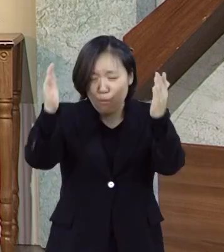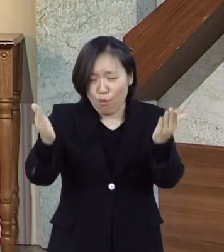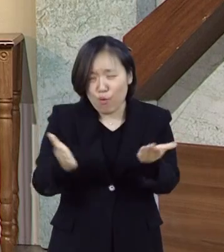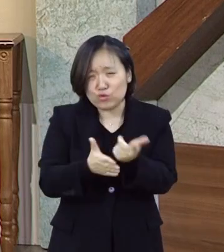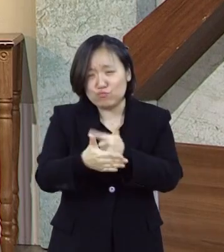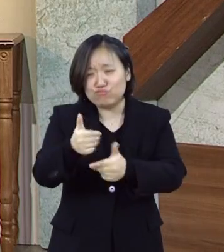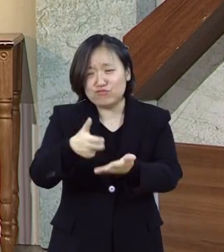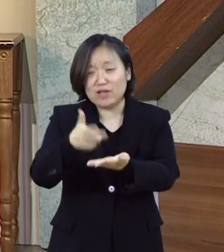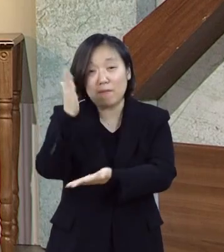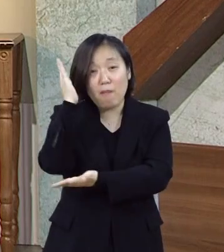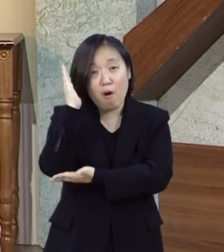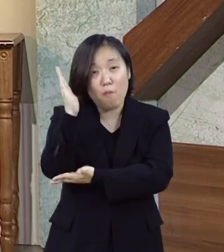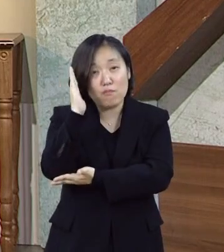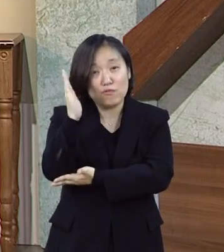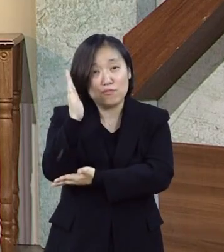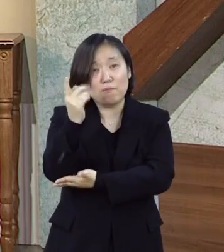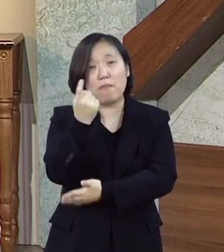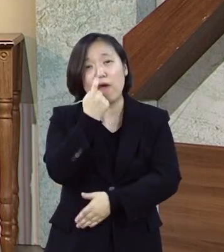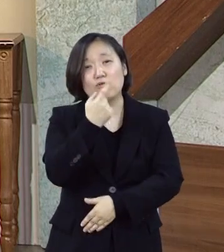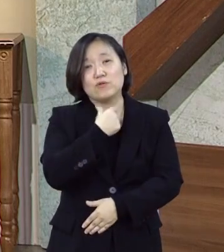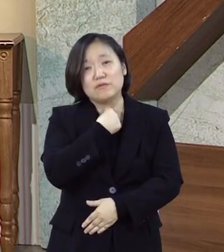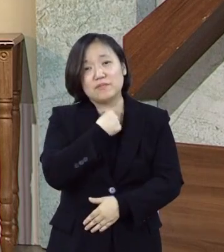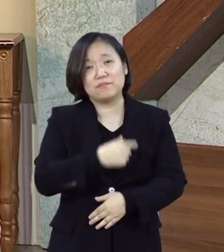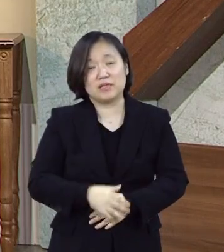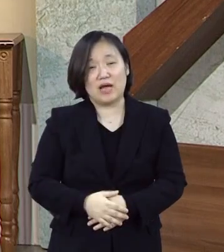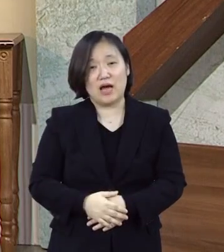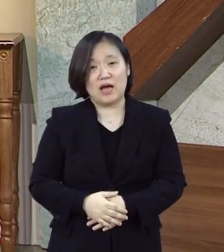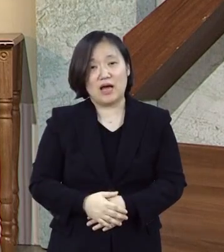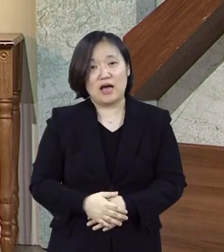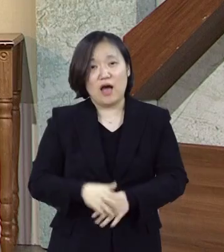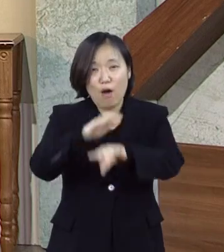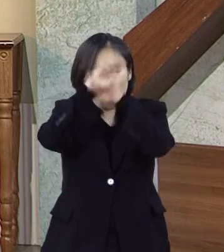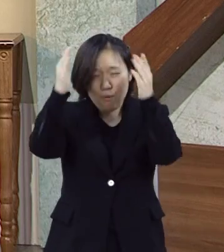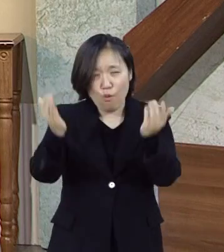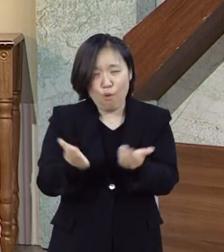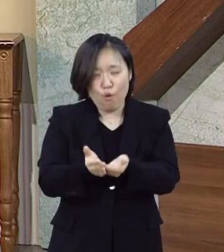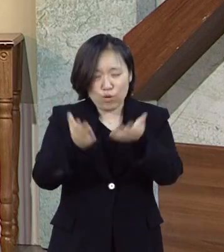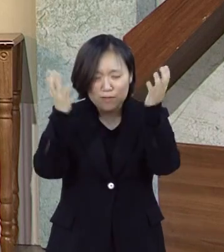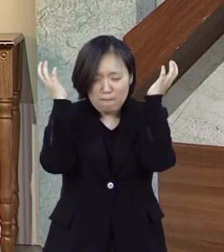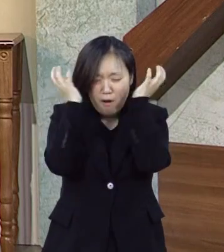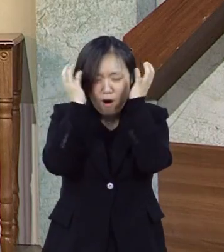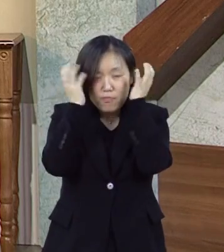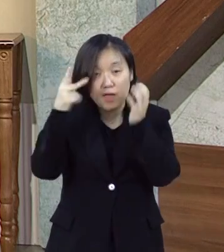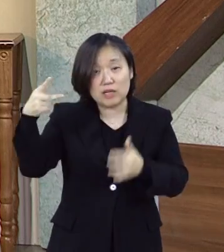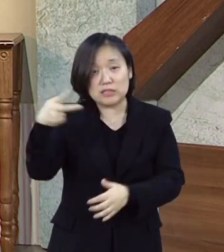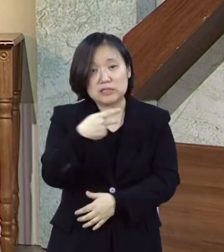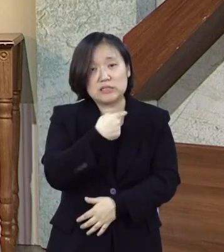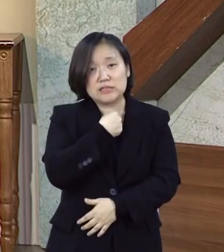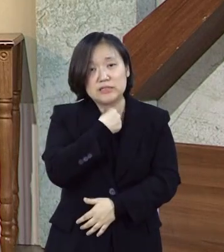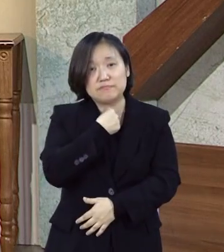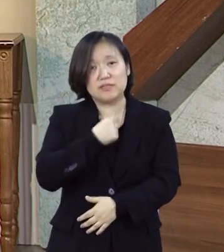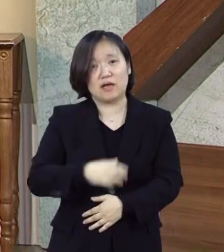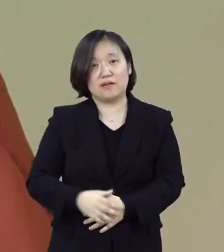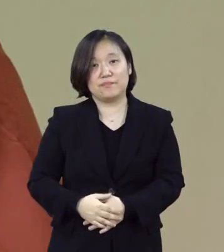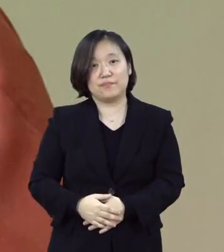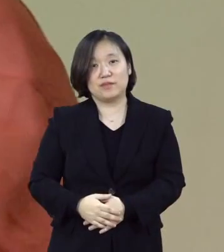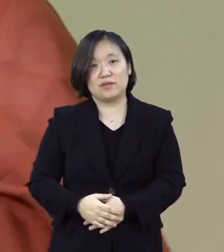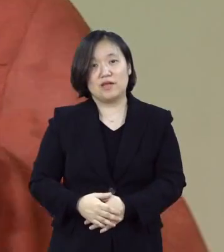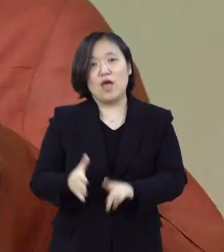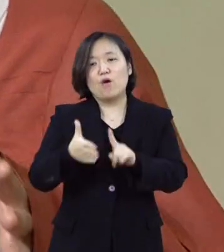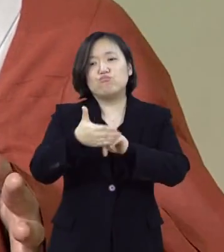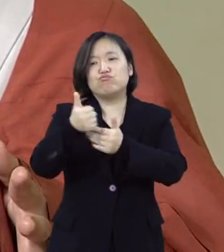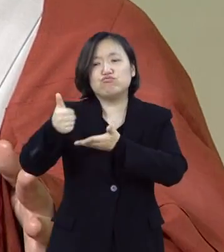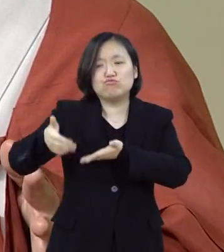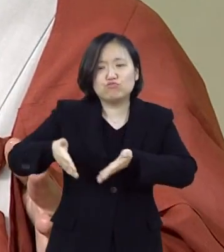법문 다 배우게 했습니다. 모든 번뇌를 다 끊겠습니다.